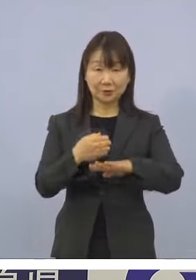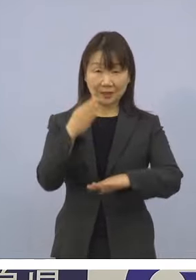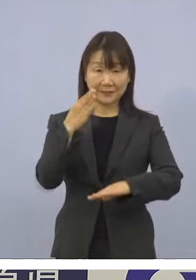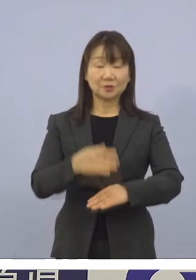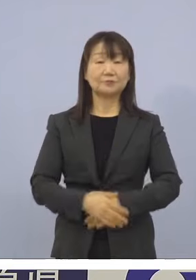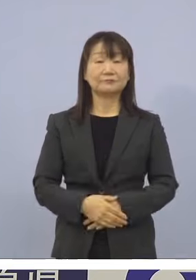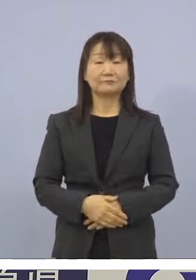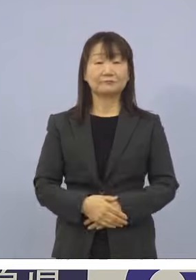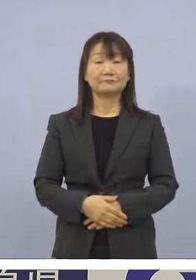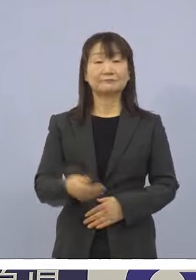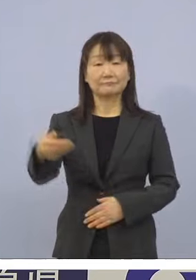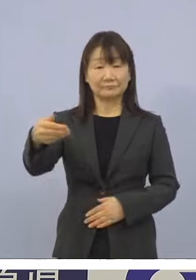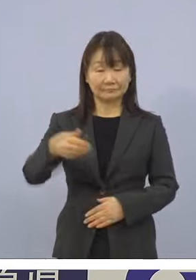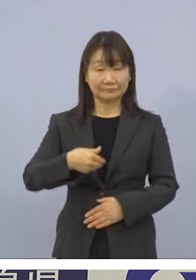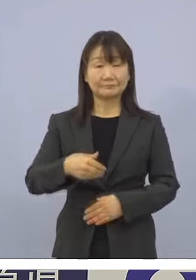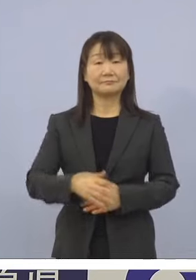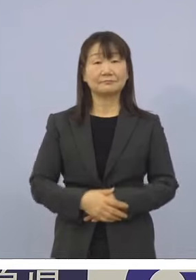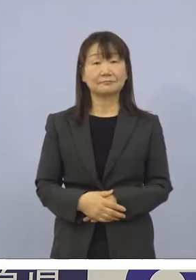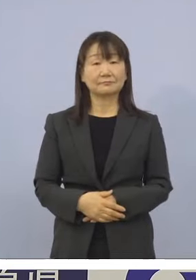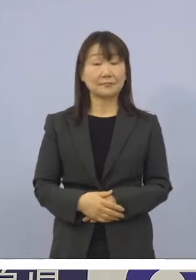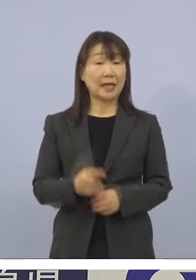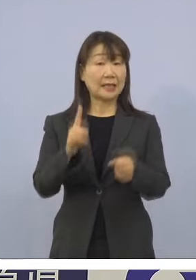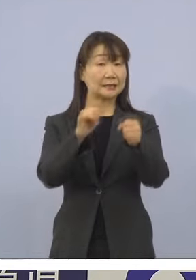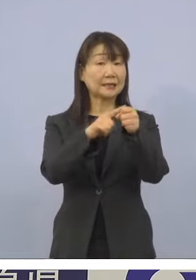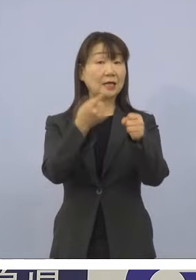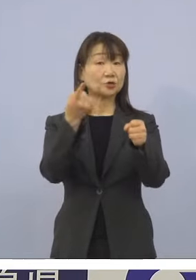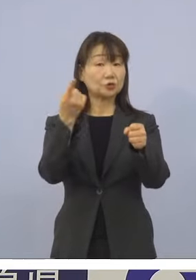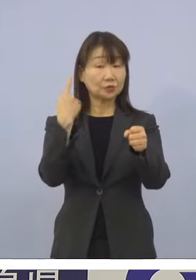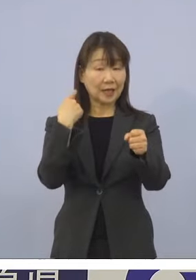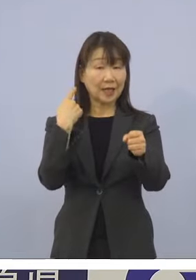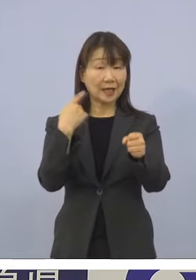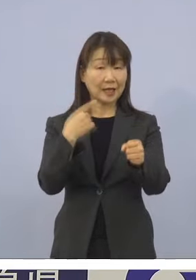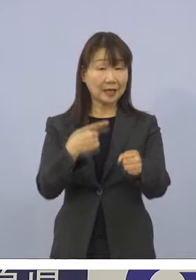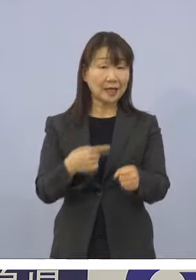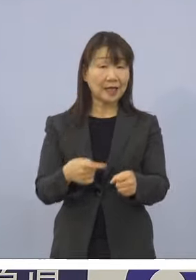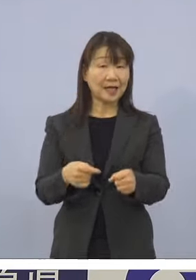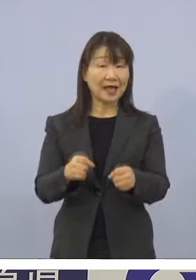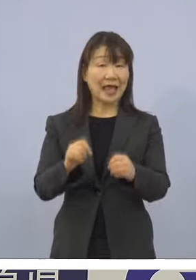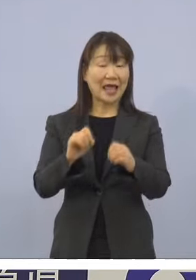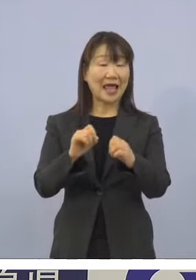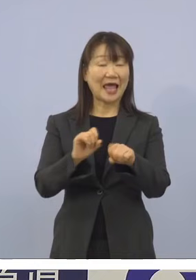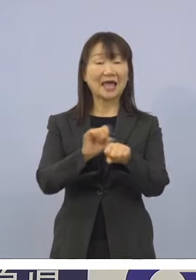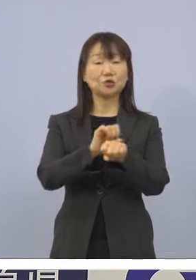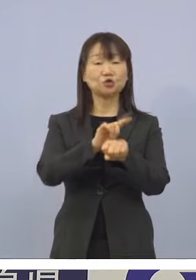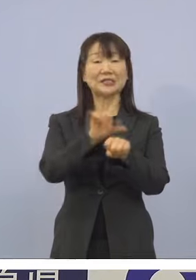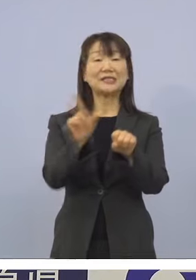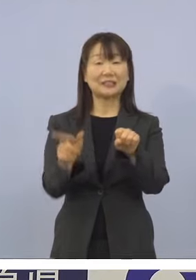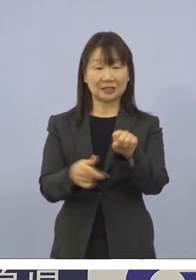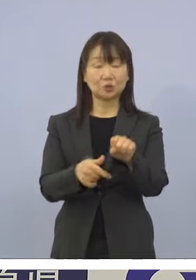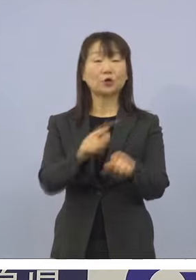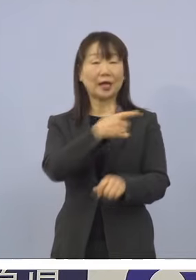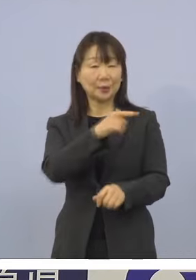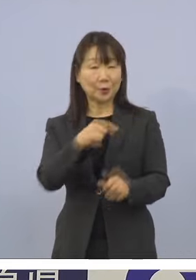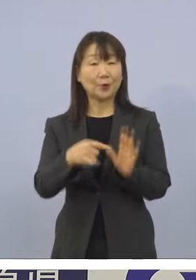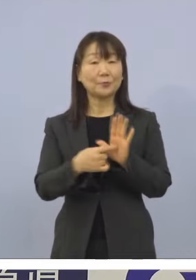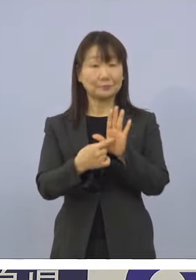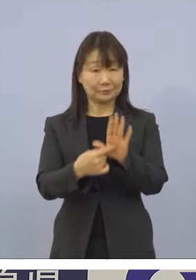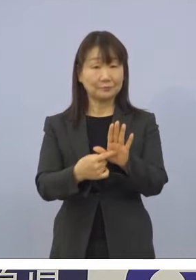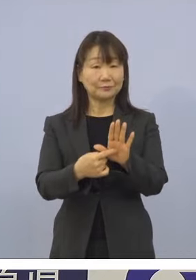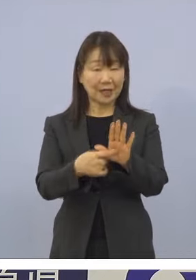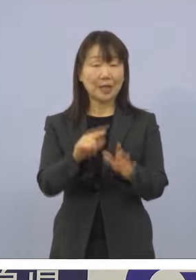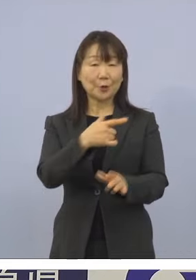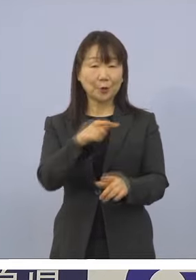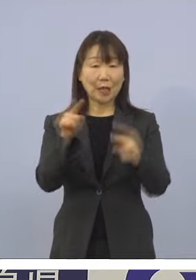あとはですね、昨年ですね、 SDGs 祭などを、まあ、発行されて、まあ、いろんな形での、まあ、コーヒーを集